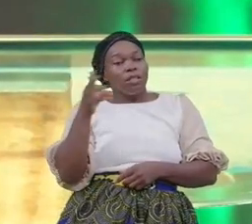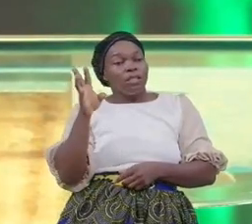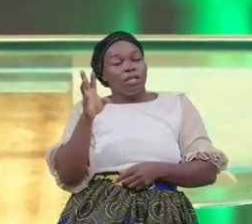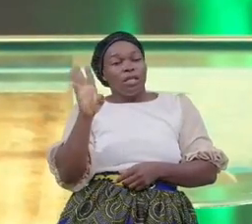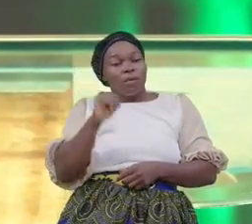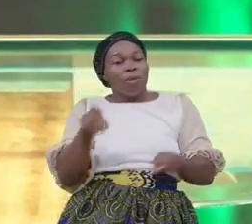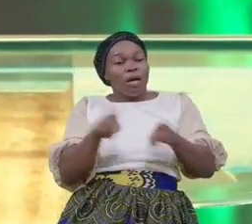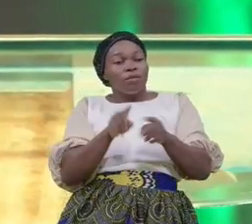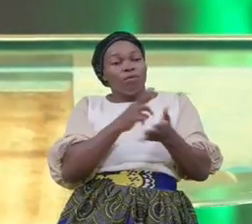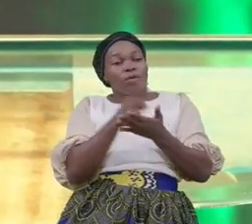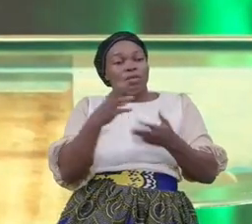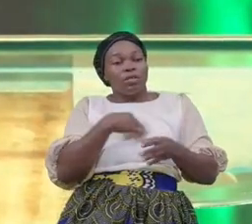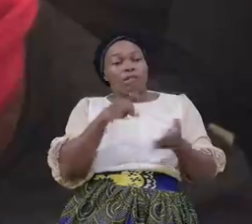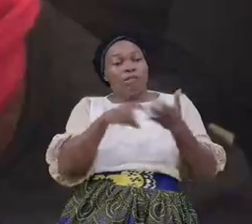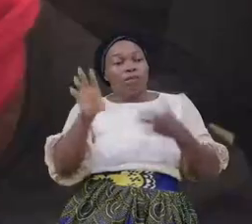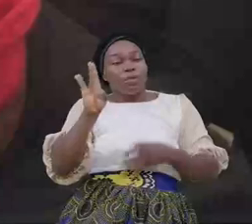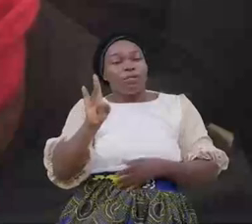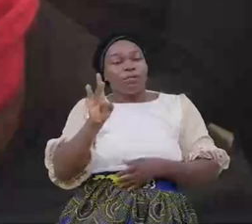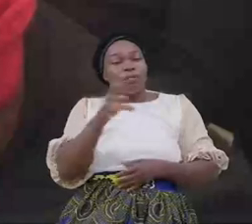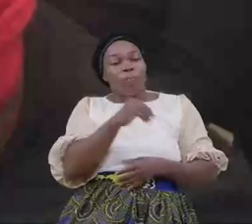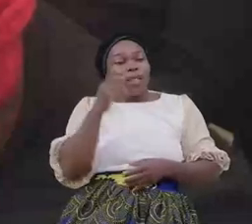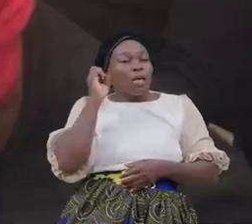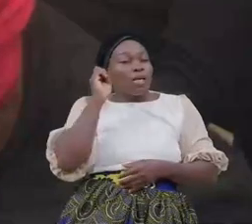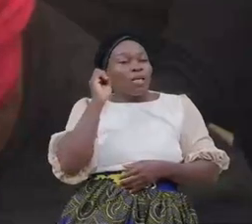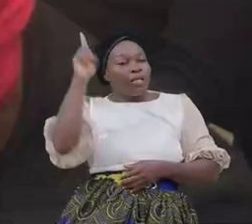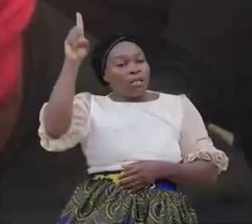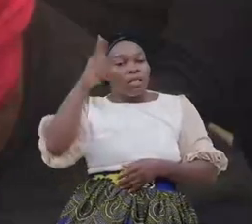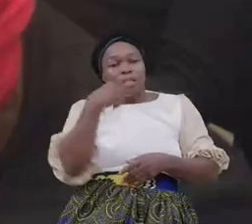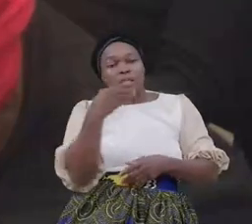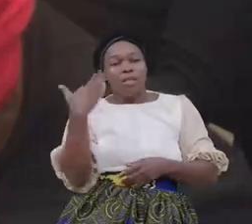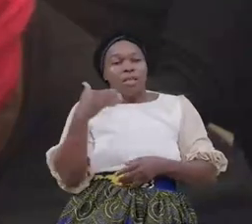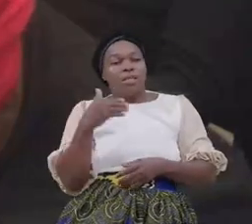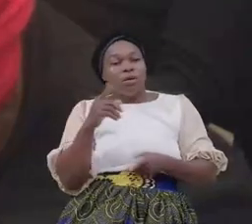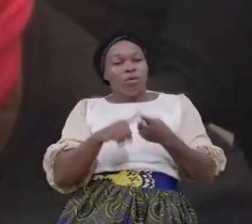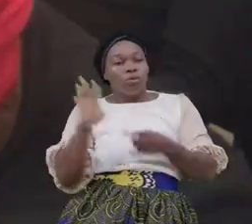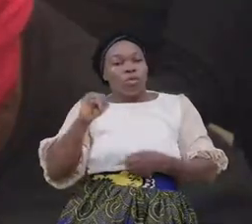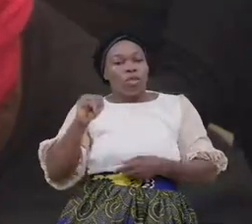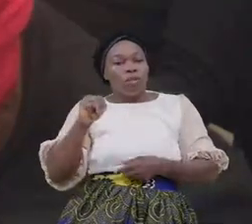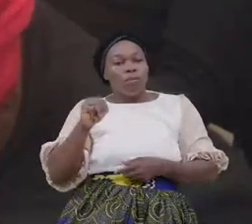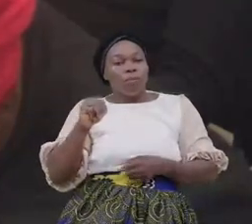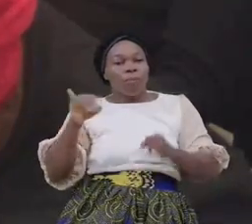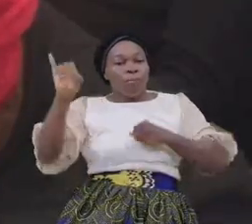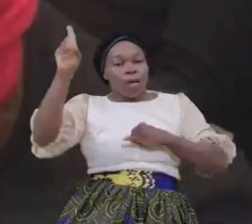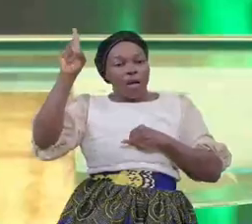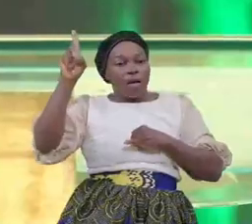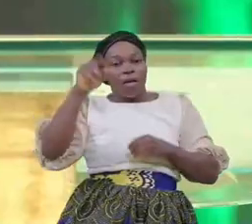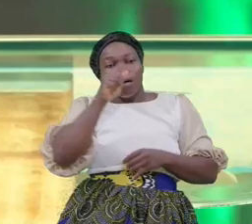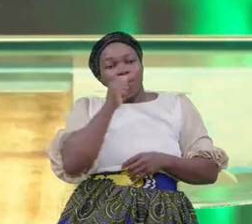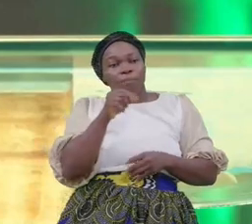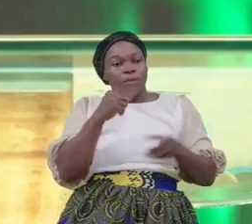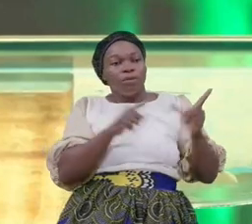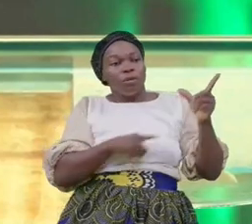verset 7 dit, l'Éternel lui dit encore, je suis l'Éternel qui t'ai fait sortir d'Ur